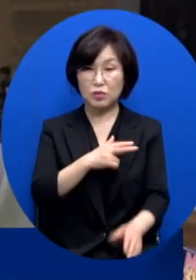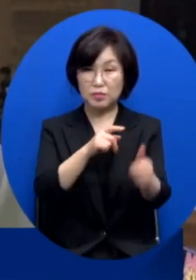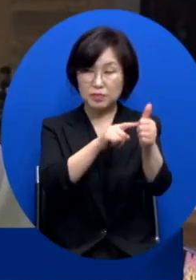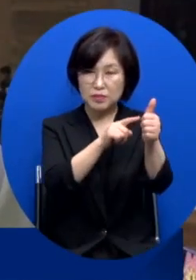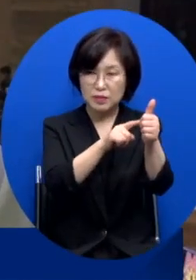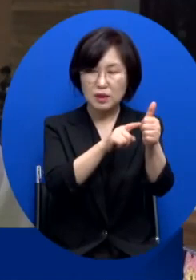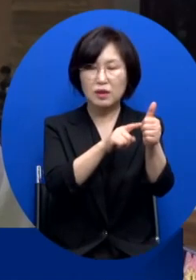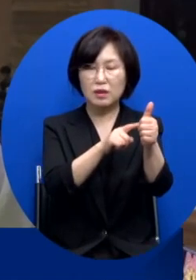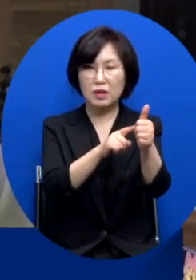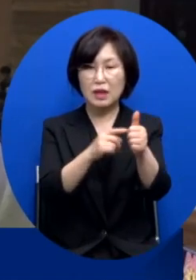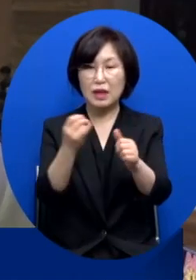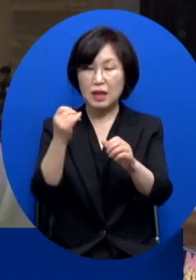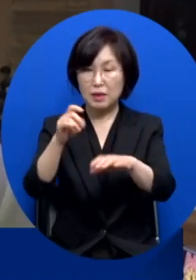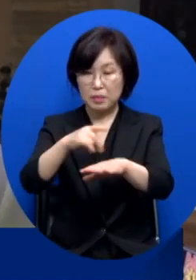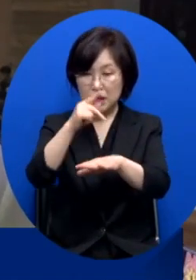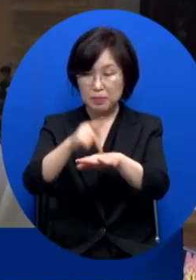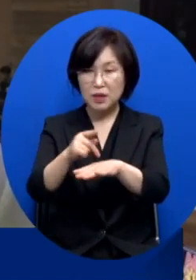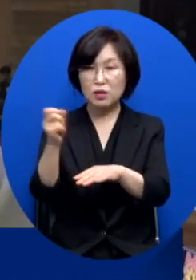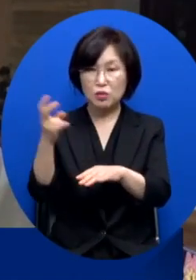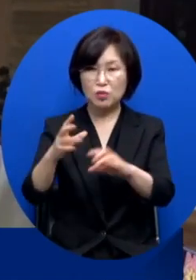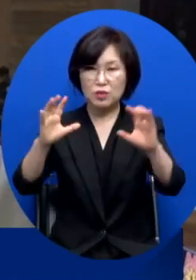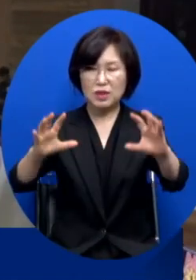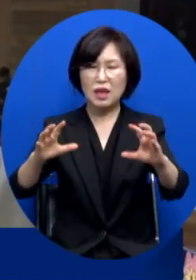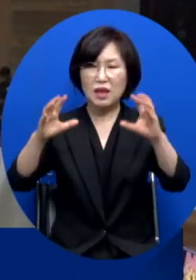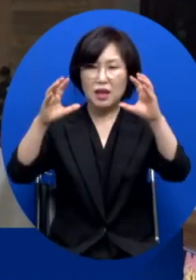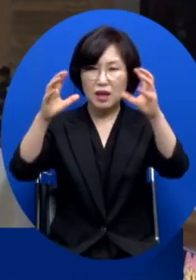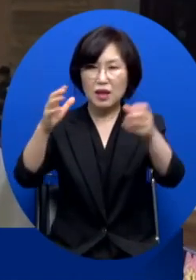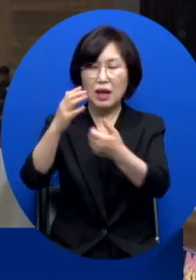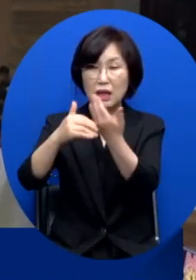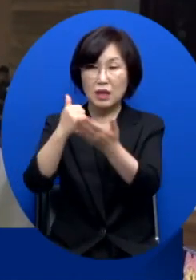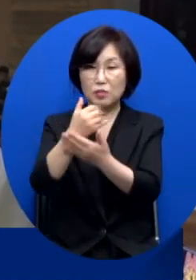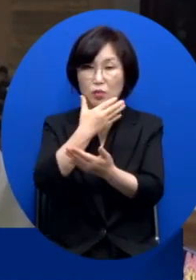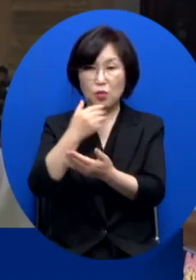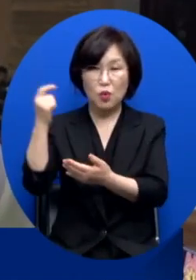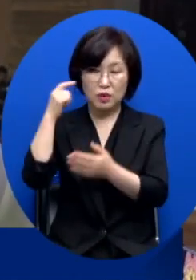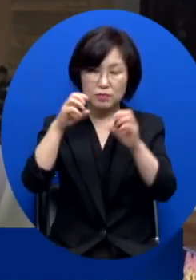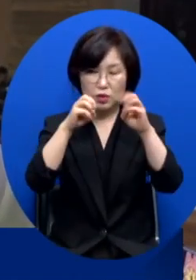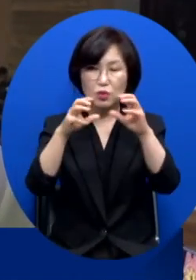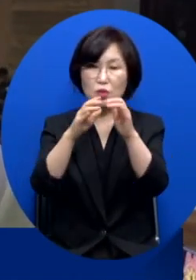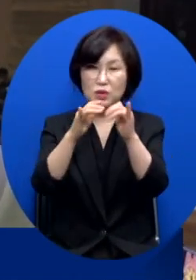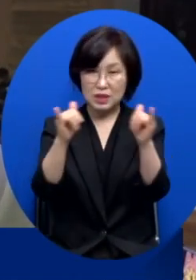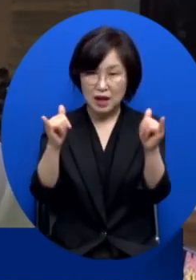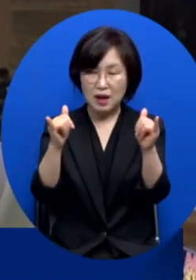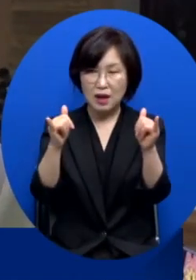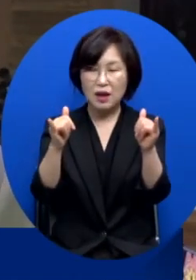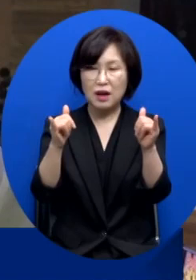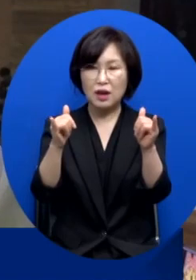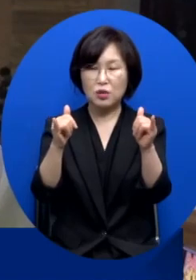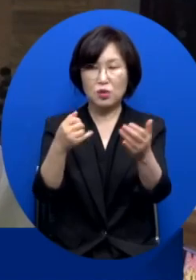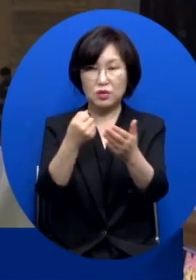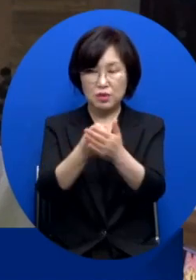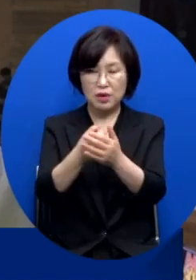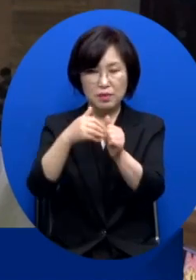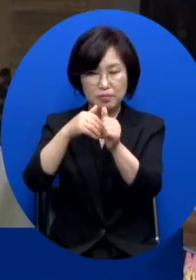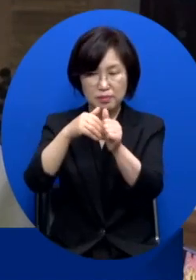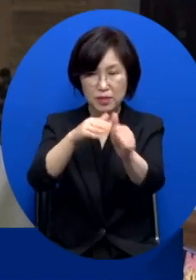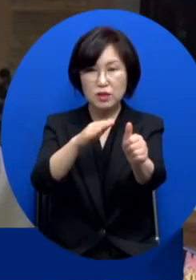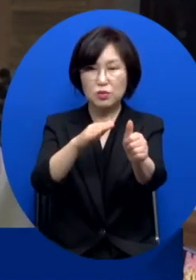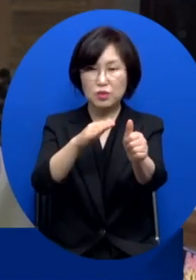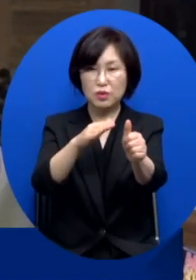이제 필리핀뿐만 아니라 전 세계에. 하나님의 복음 전도자로 빌리그레한 목사님처럼 복음 전도자로